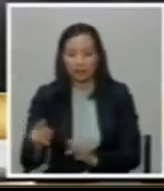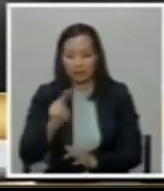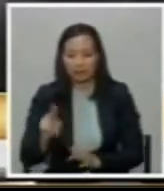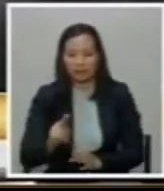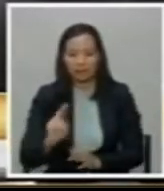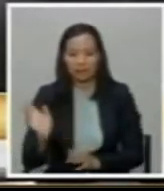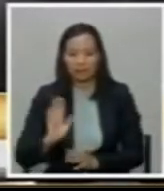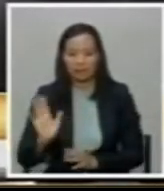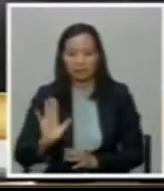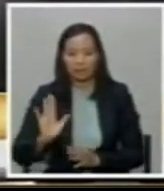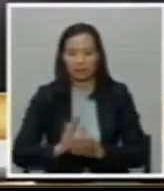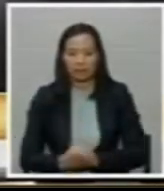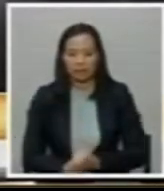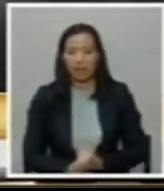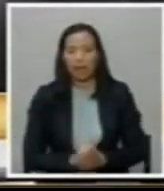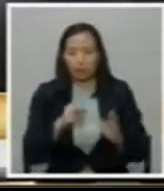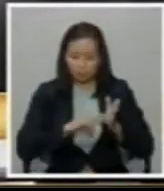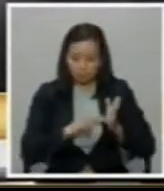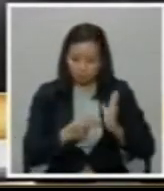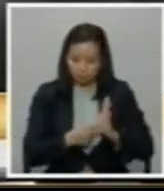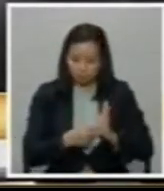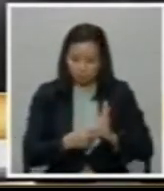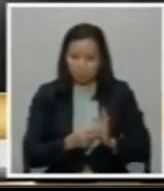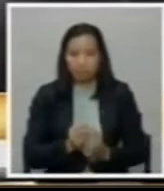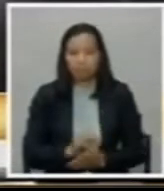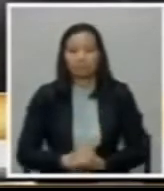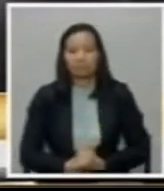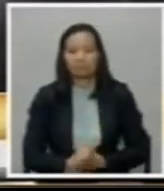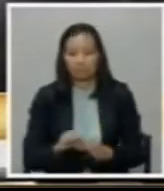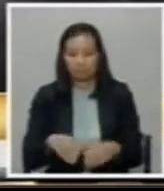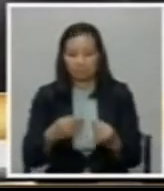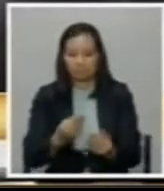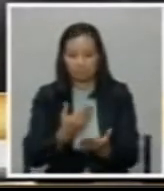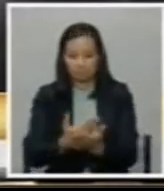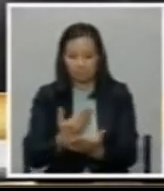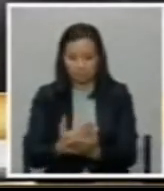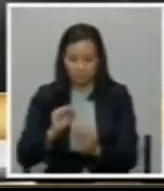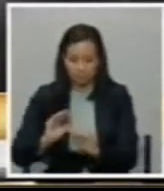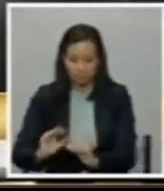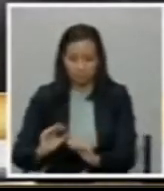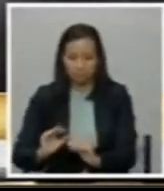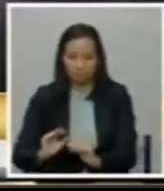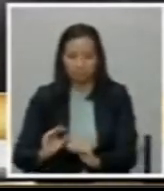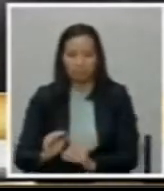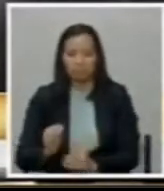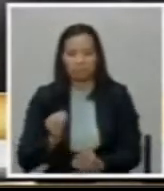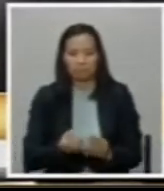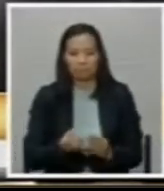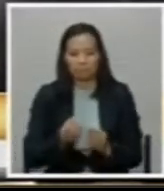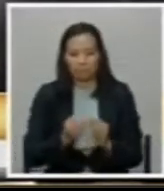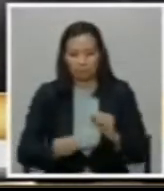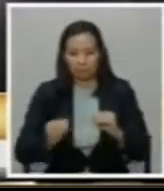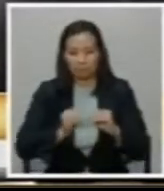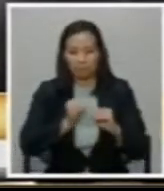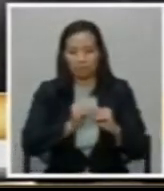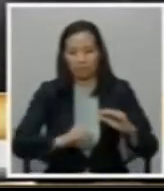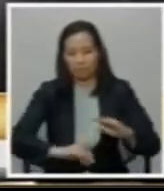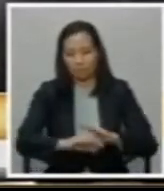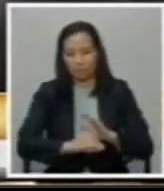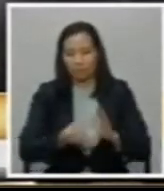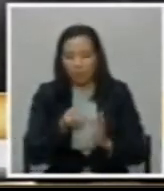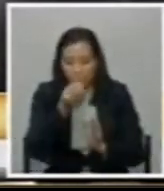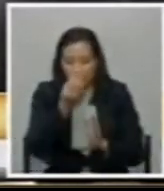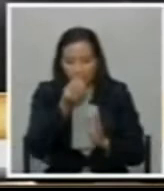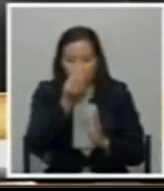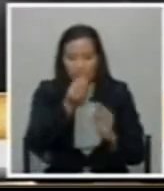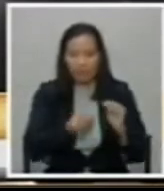ครับความหมายก็คือว่าเราจะต้องให้เงินที่เราออมมีการงอกเงยแต่เนิ่นๆนะครับ